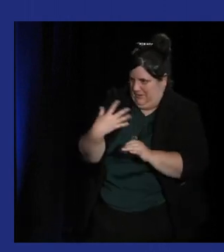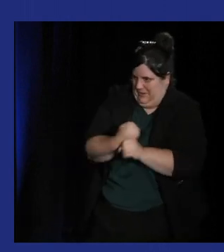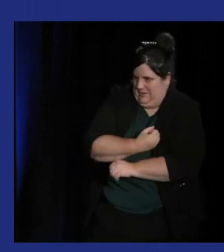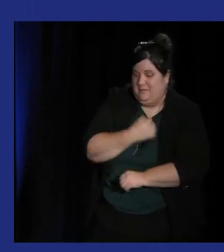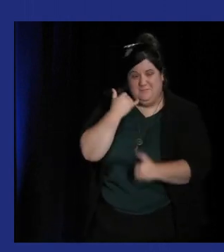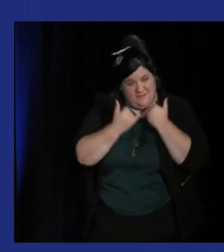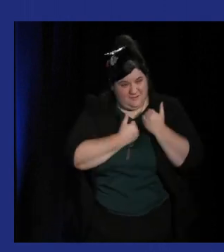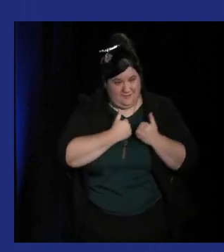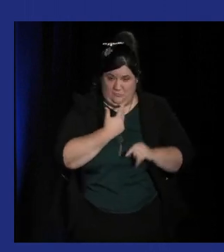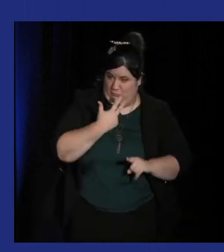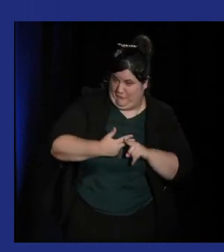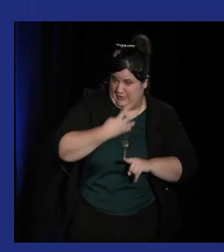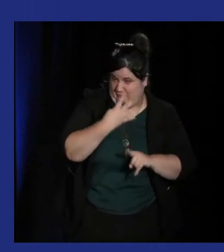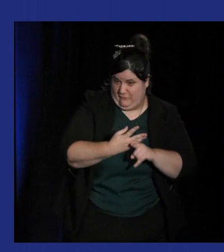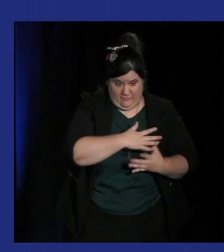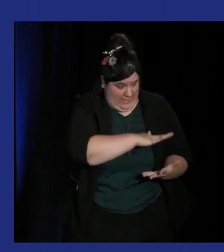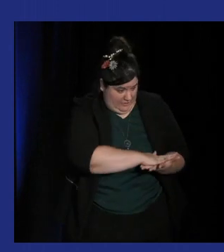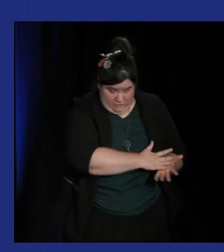triple voir quadruple